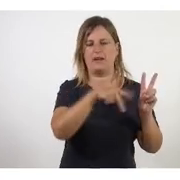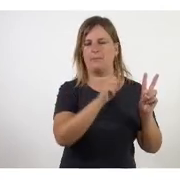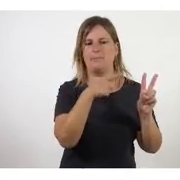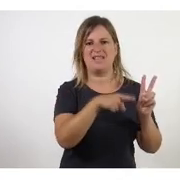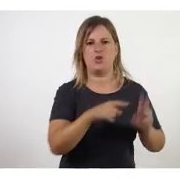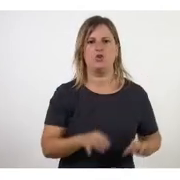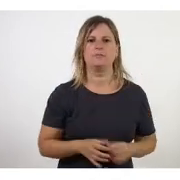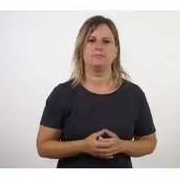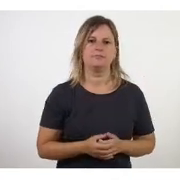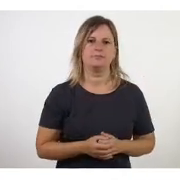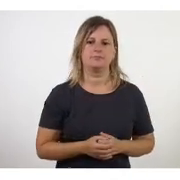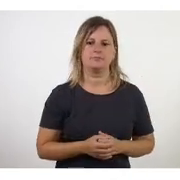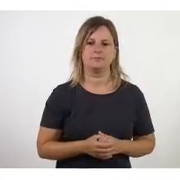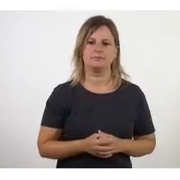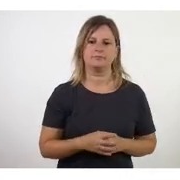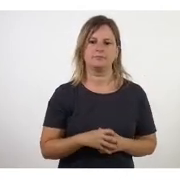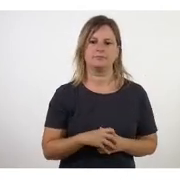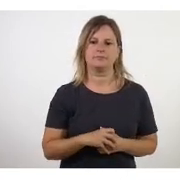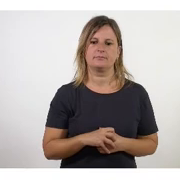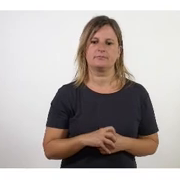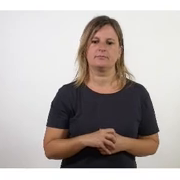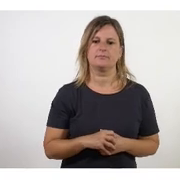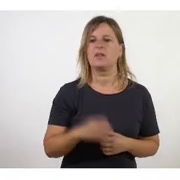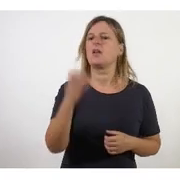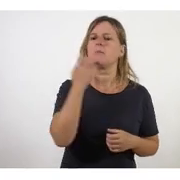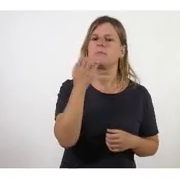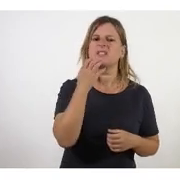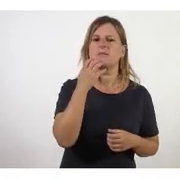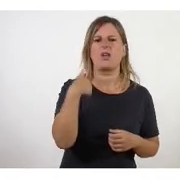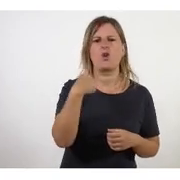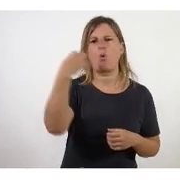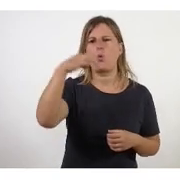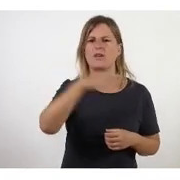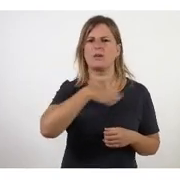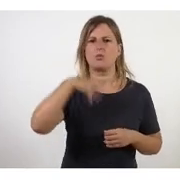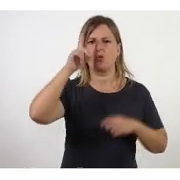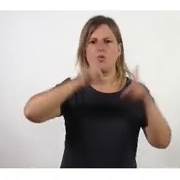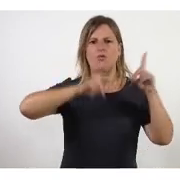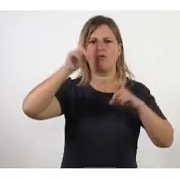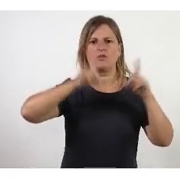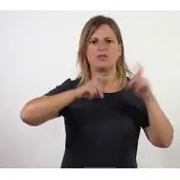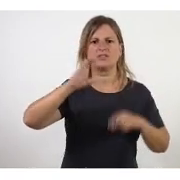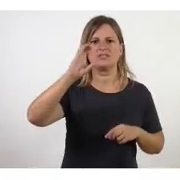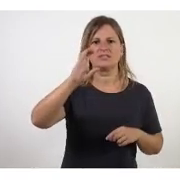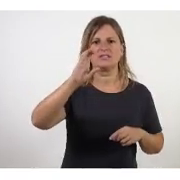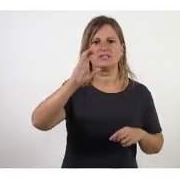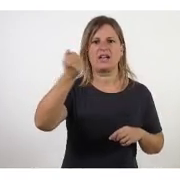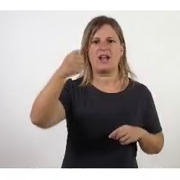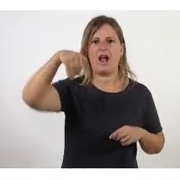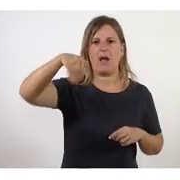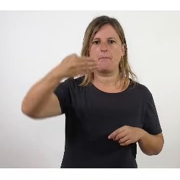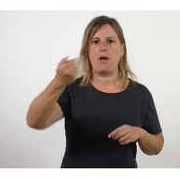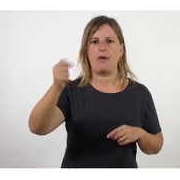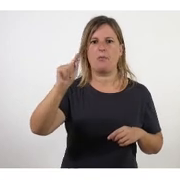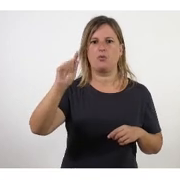funcionarà. I si em permet, Jordi, si només vols fer coses de fotografia, Alfred, amb Canva.com tens